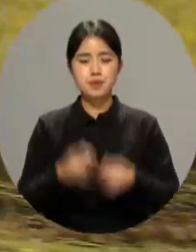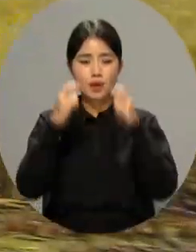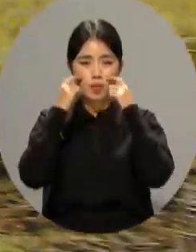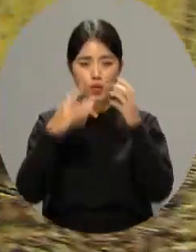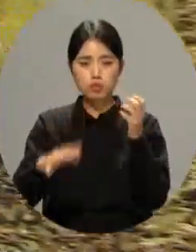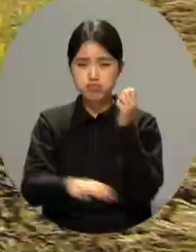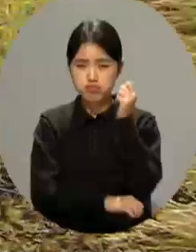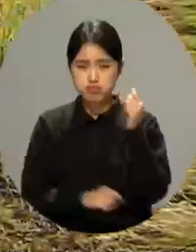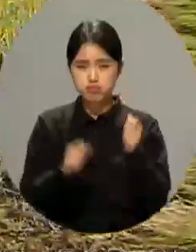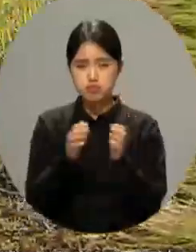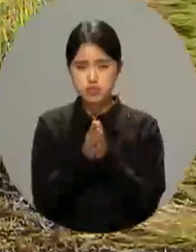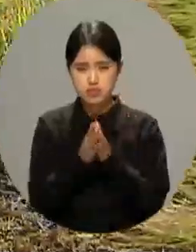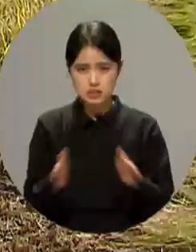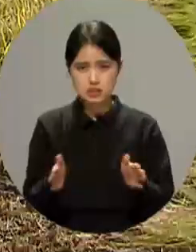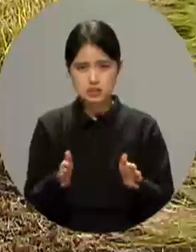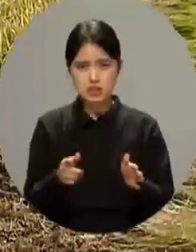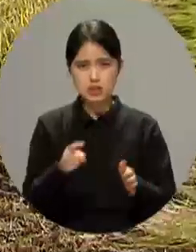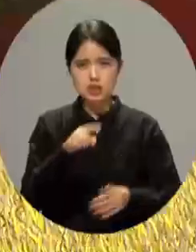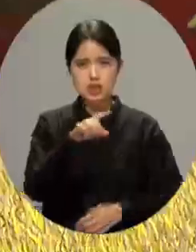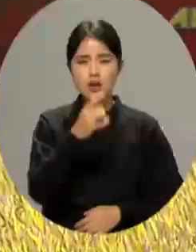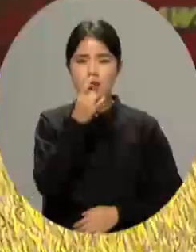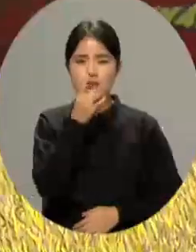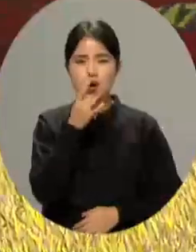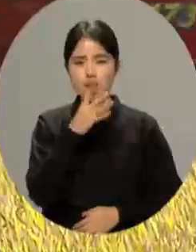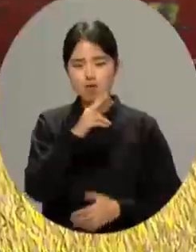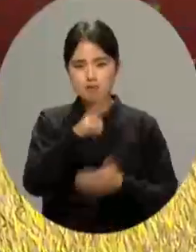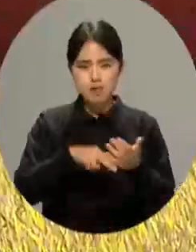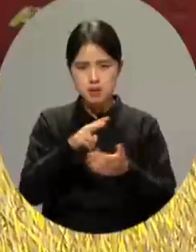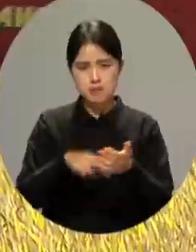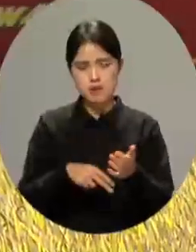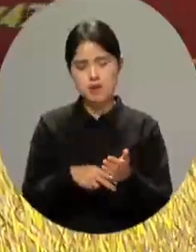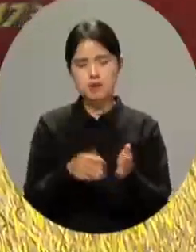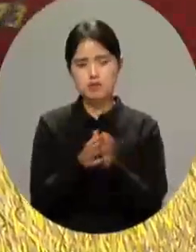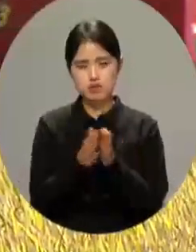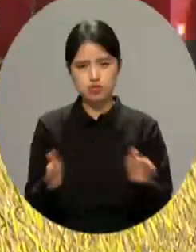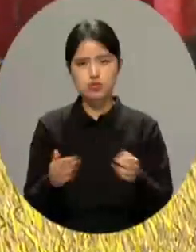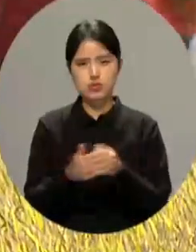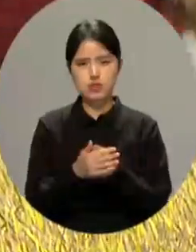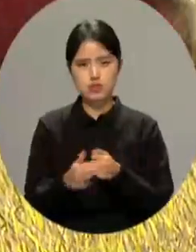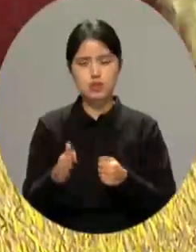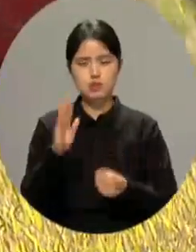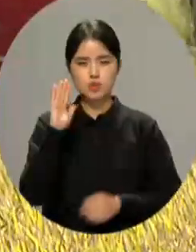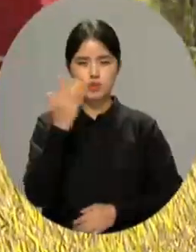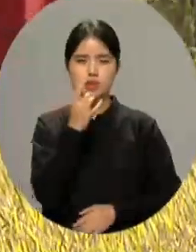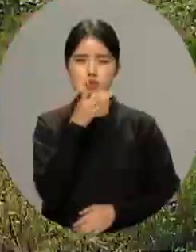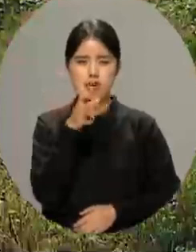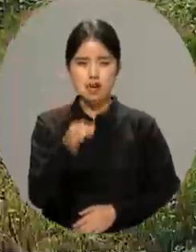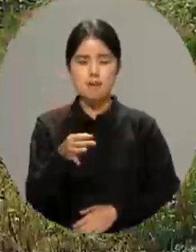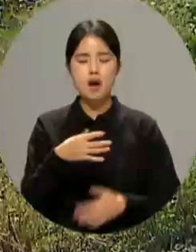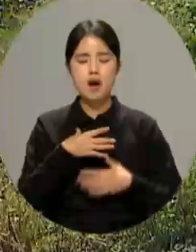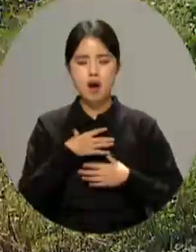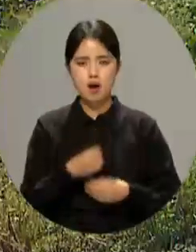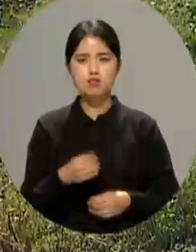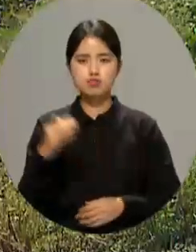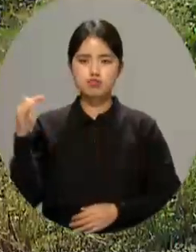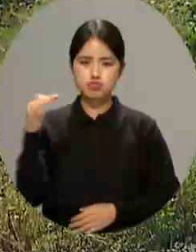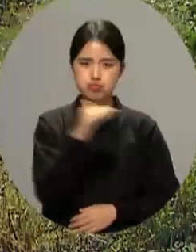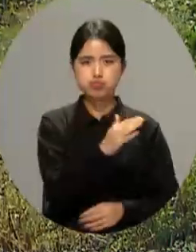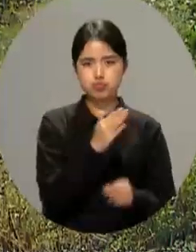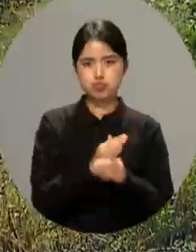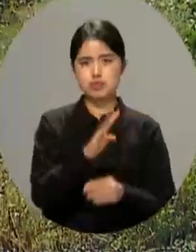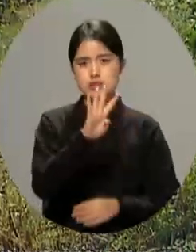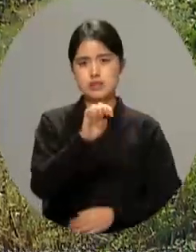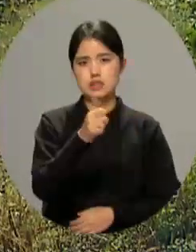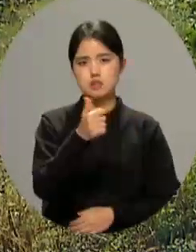본격적인 수확기를 맞아 산지마다 벼 수매가 한창인 가운데 최근 쌀값이 안정을 되찾고 있습니다. 45만